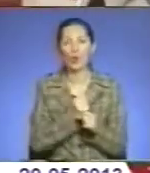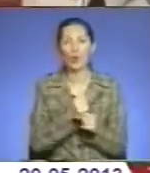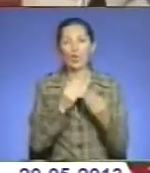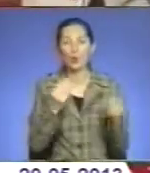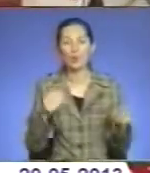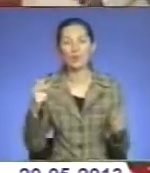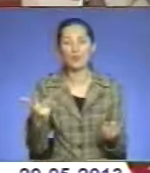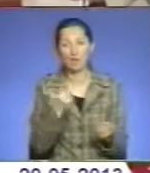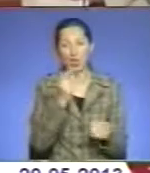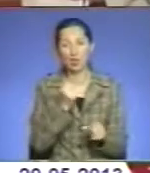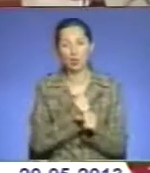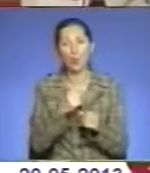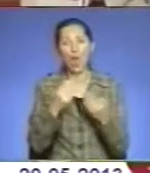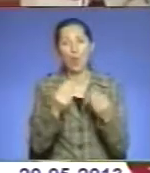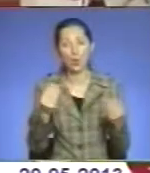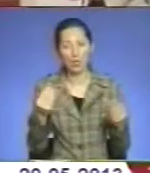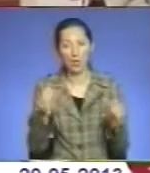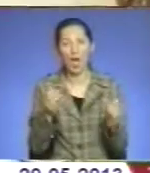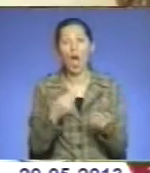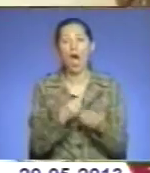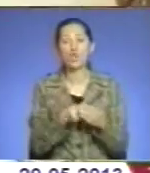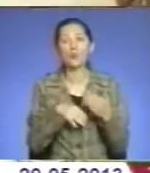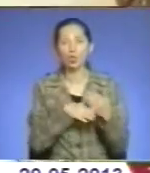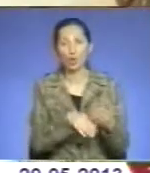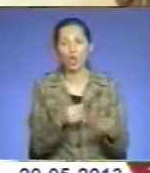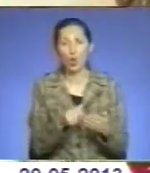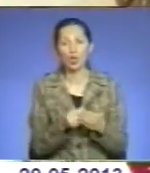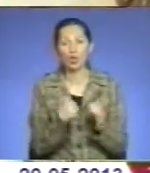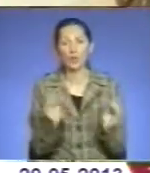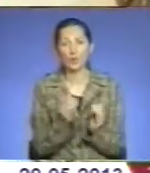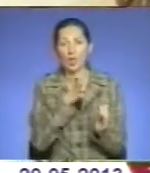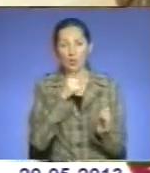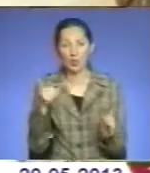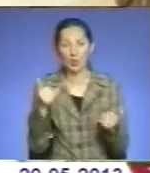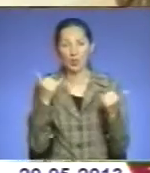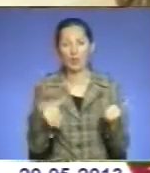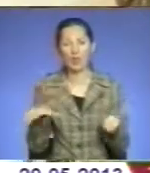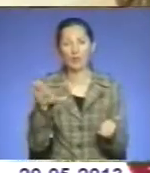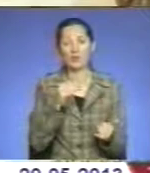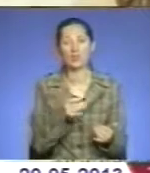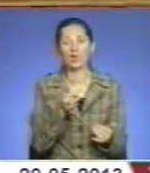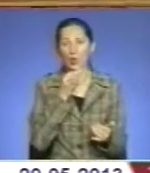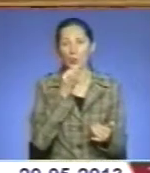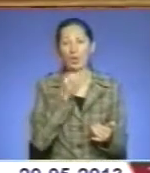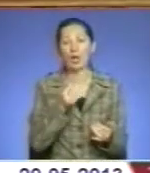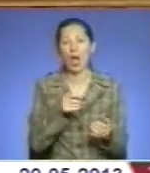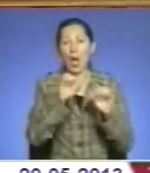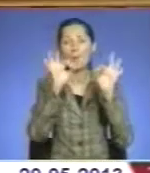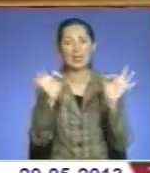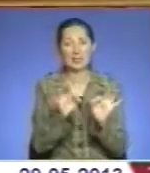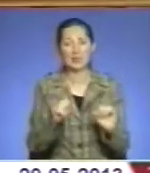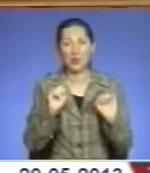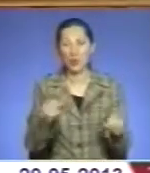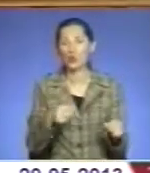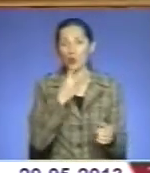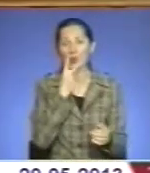ремонт за спонсорські кошти і у максимально короткі терміни. Тепер усі поціновувачі великого мистецтва зможуть насолоджуватися роботами майстра